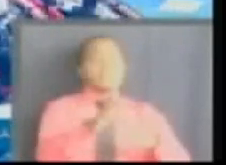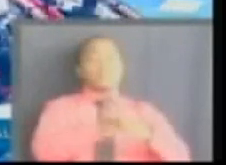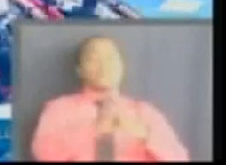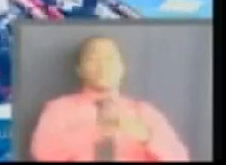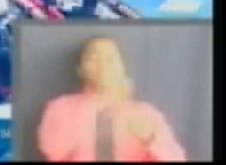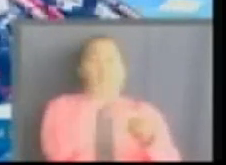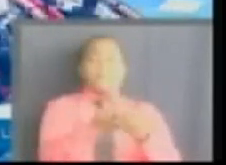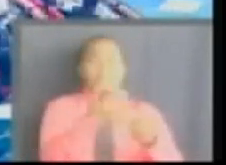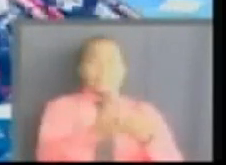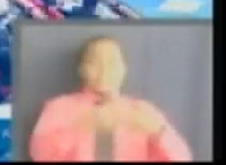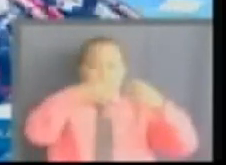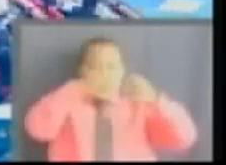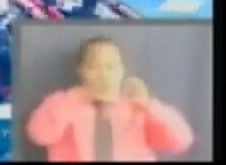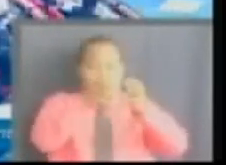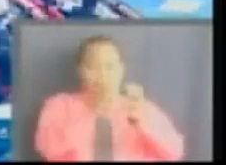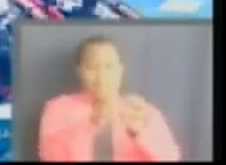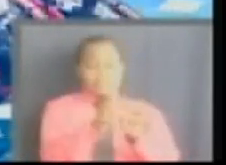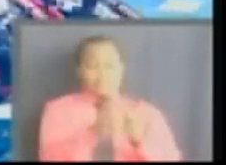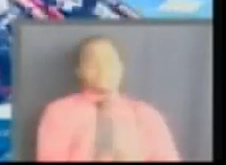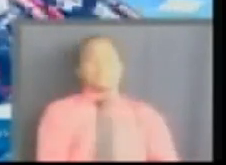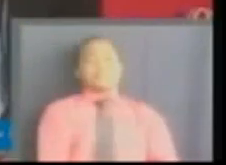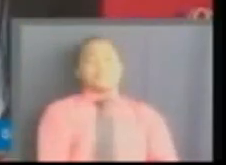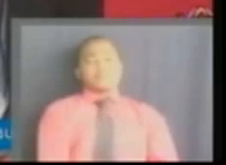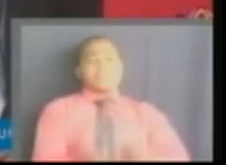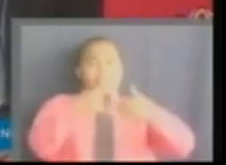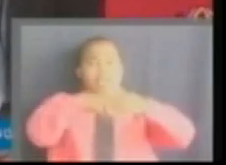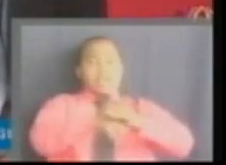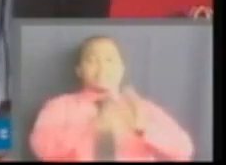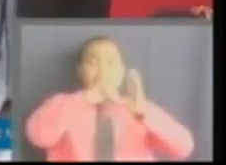mapendekezo ya kamati ya kanuni.